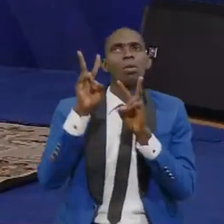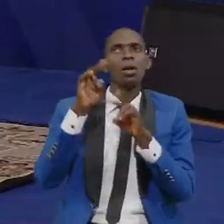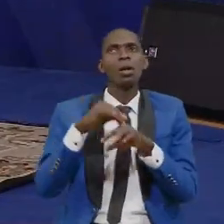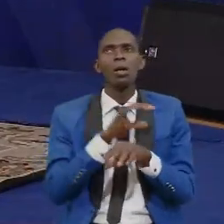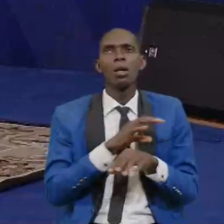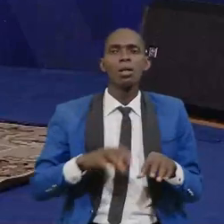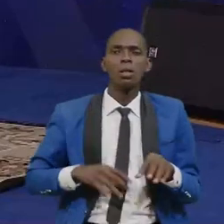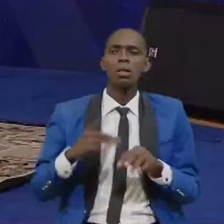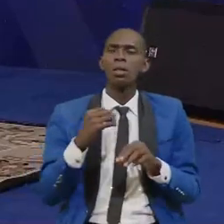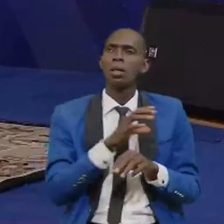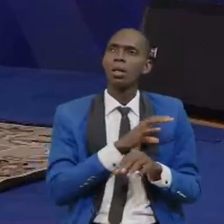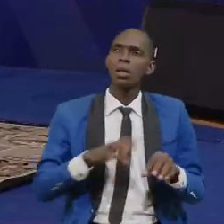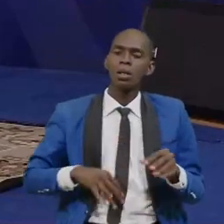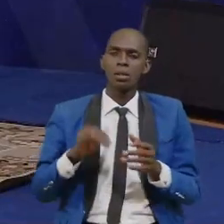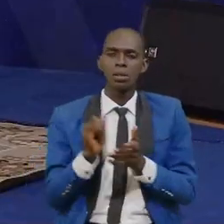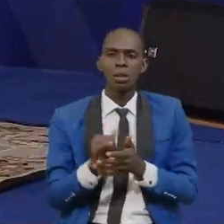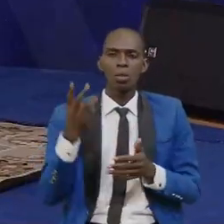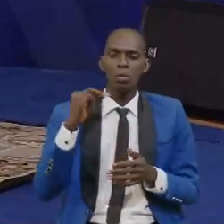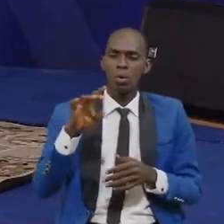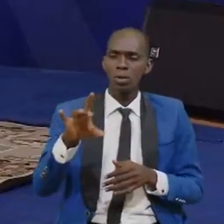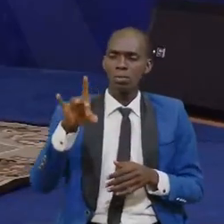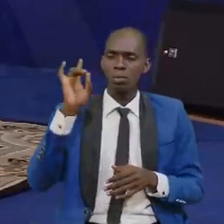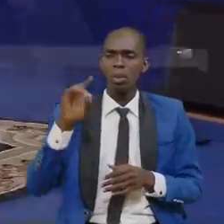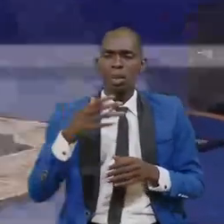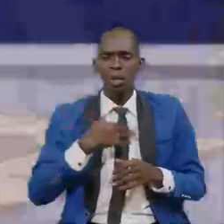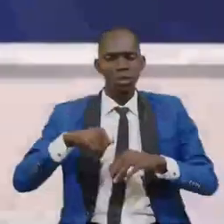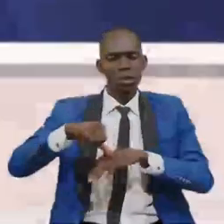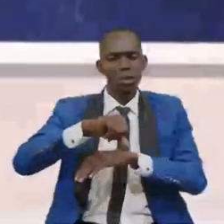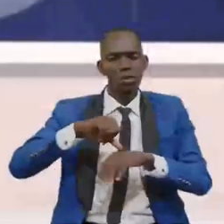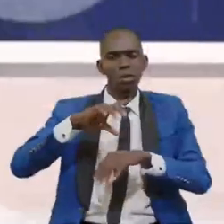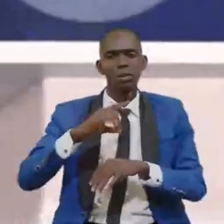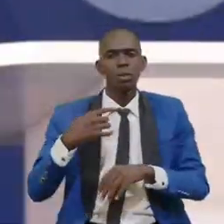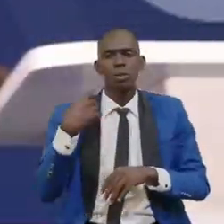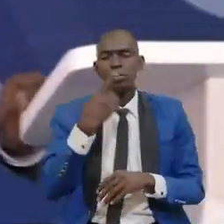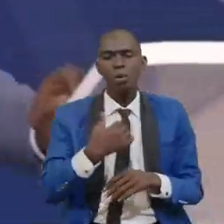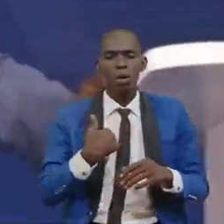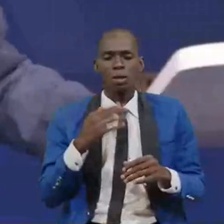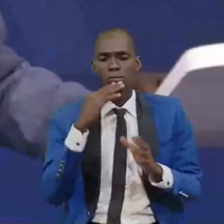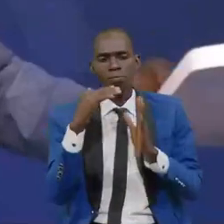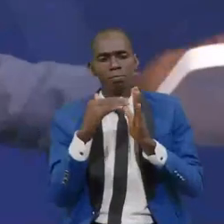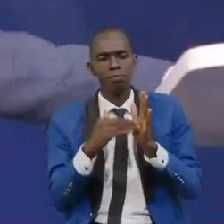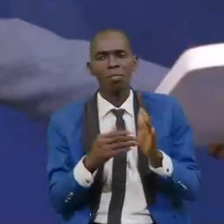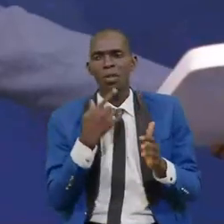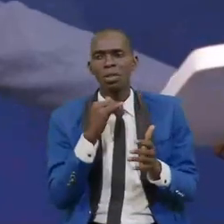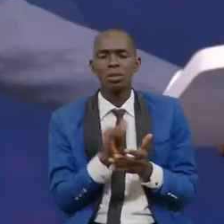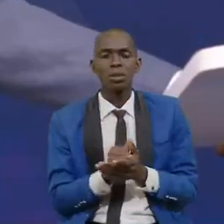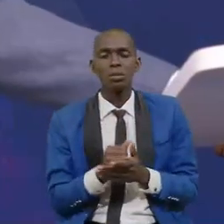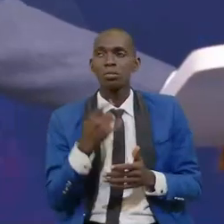Le Christ qui m'a établi. Le Christ qui m'a oint. Le Christ qui m'a enrôlé. Et il dit,